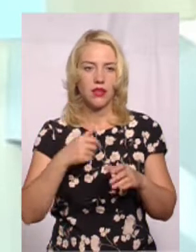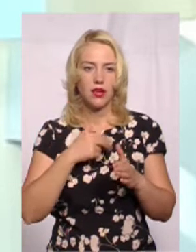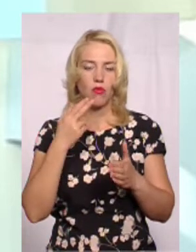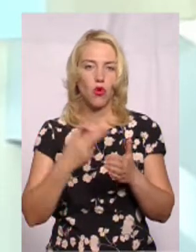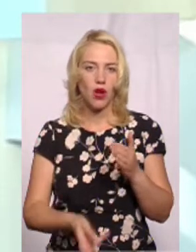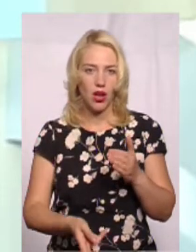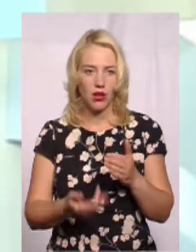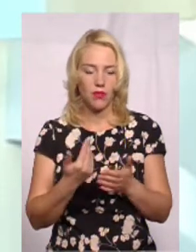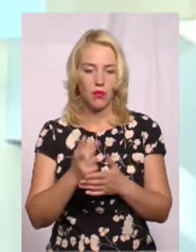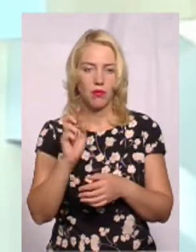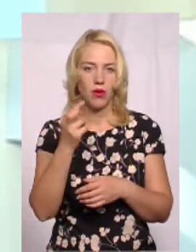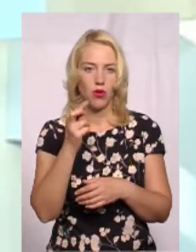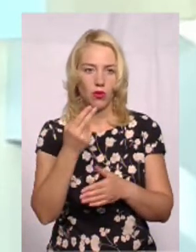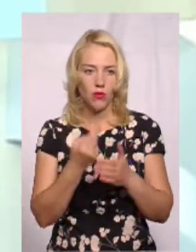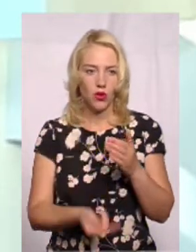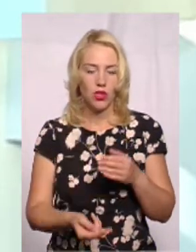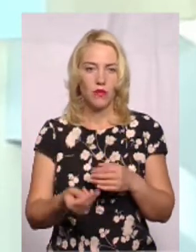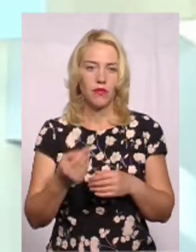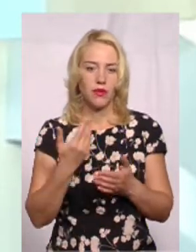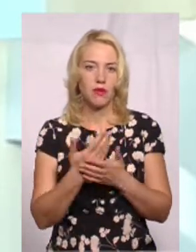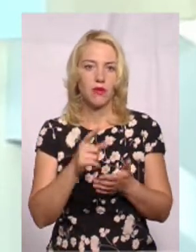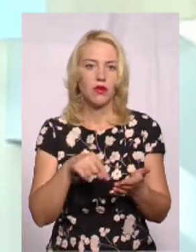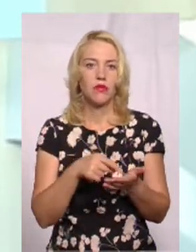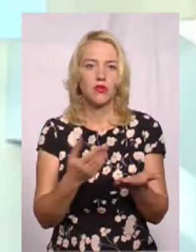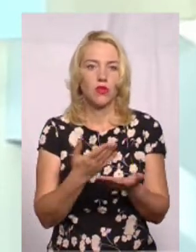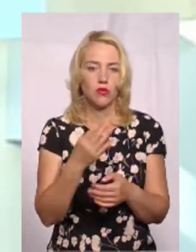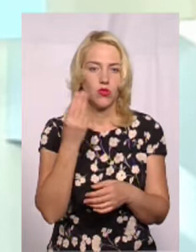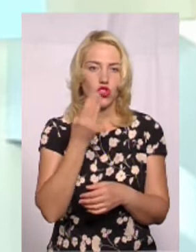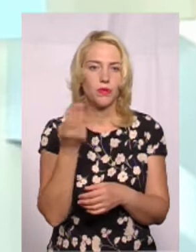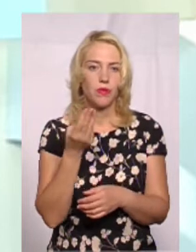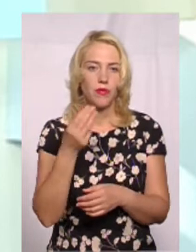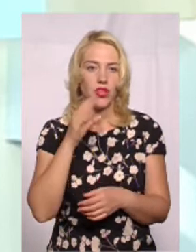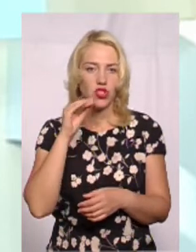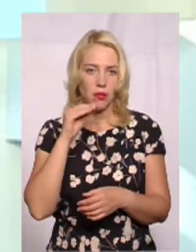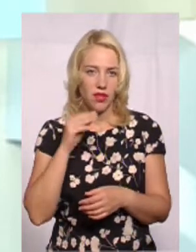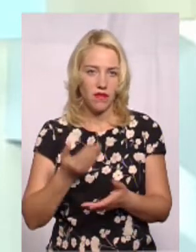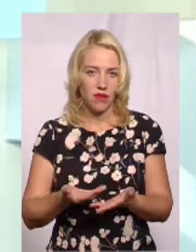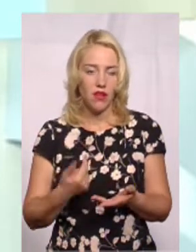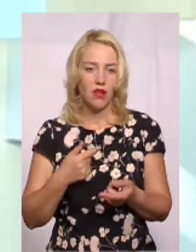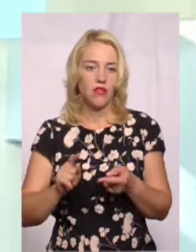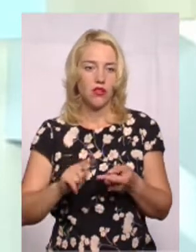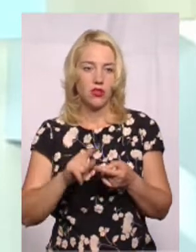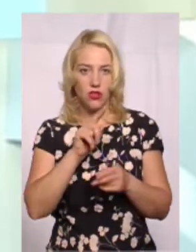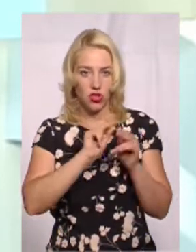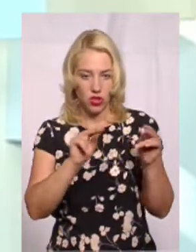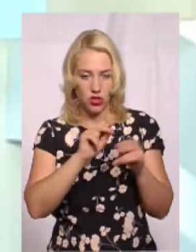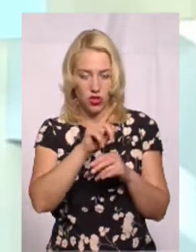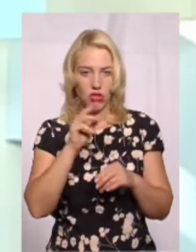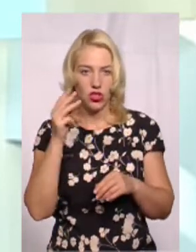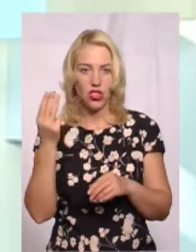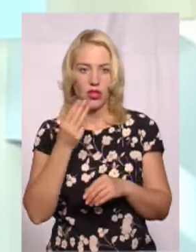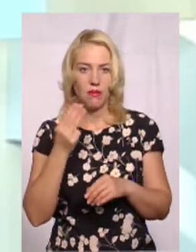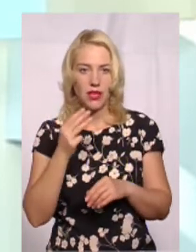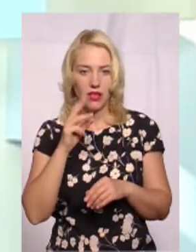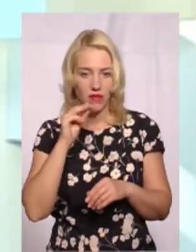от, біологію, так, програємо шепетівці, так? Тобто, викладач шепетівки штампує